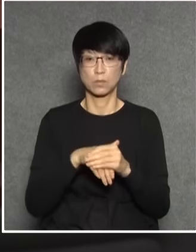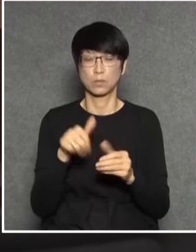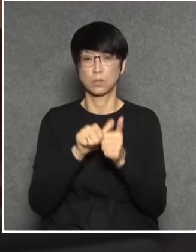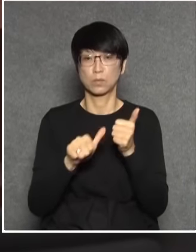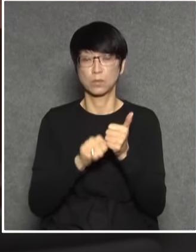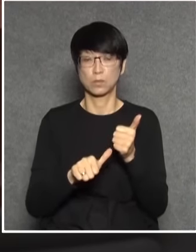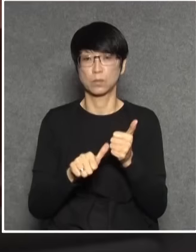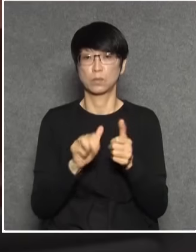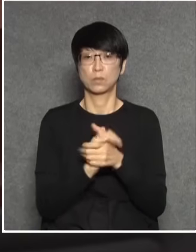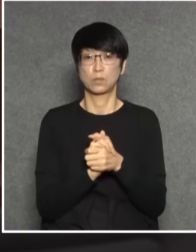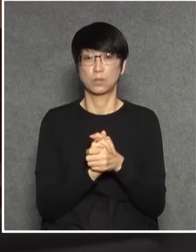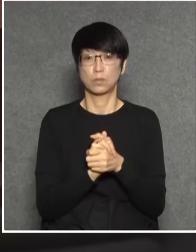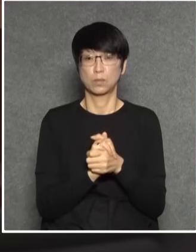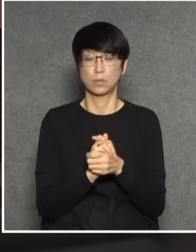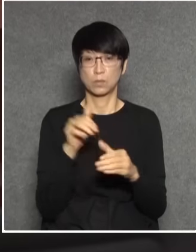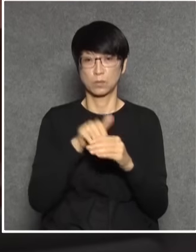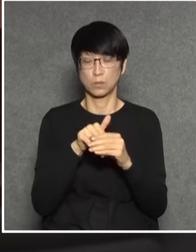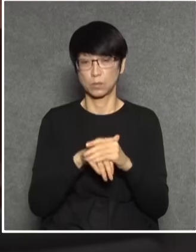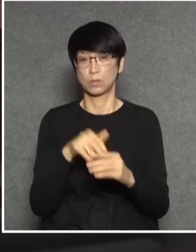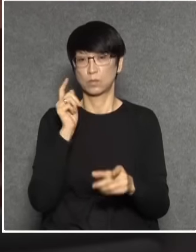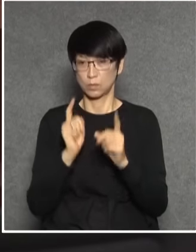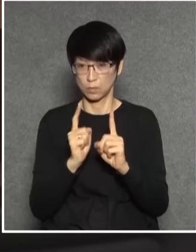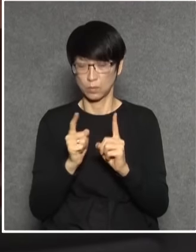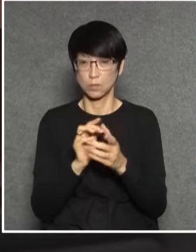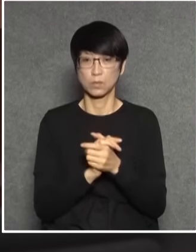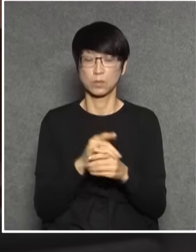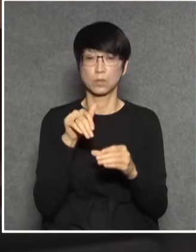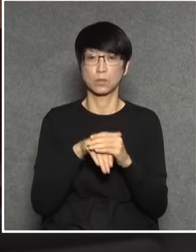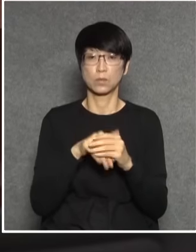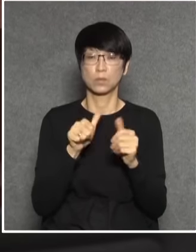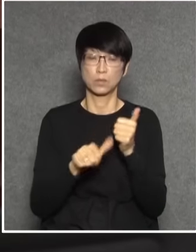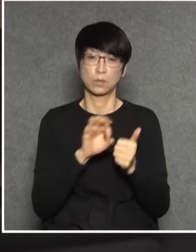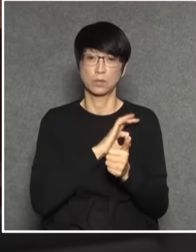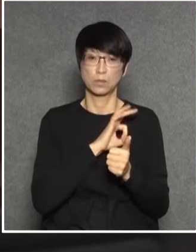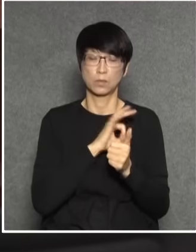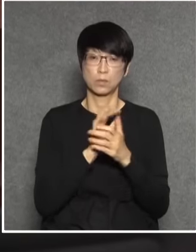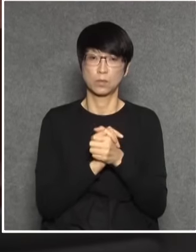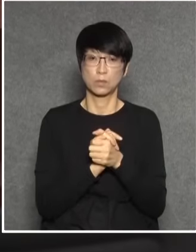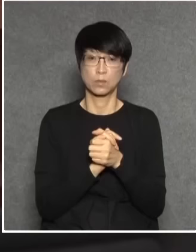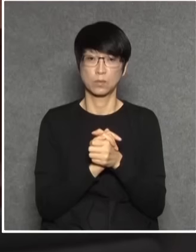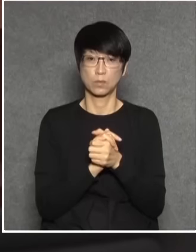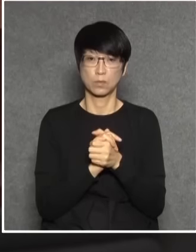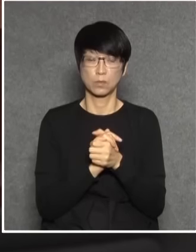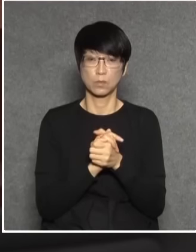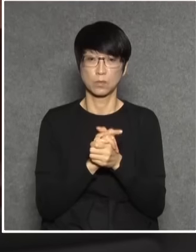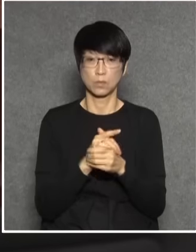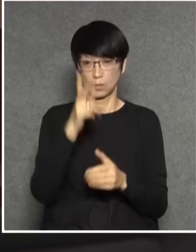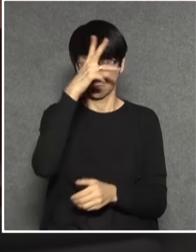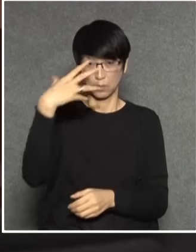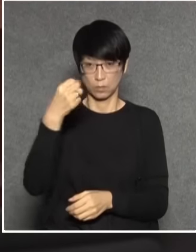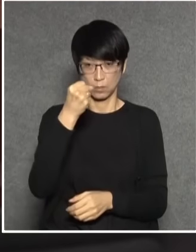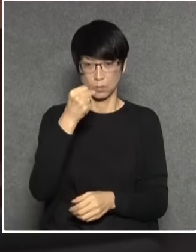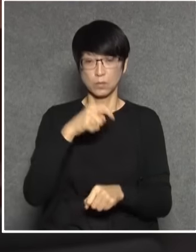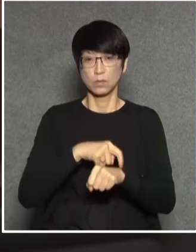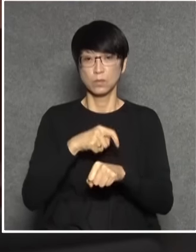的委員而舉行的選舉，定是選舉委員會在履行其職責，即是選出行政長官的時候